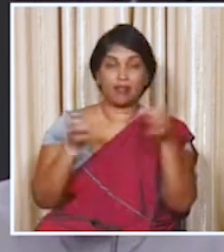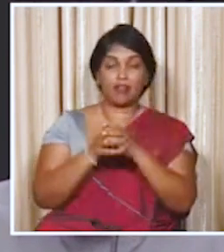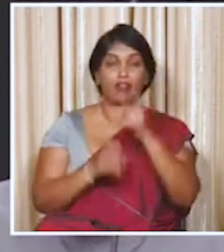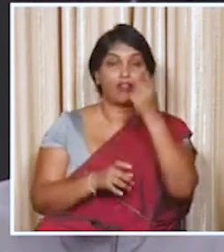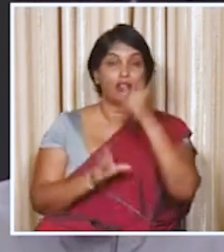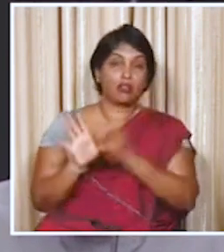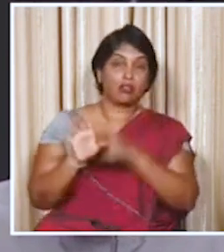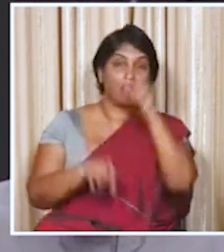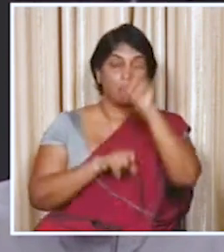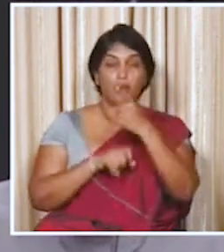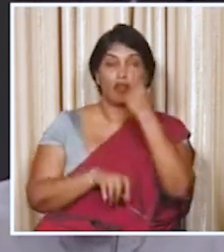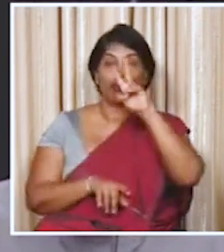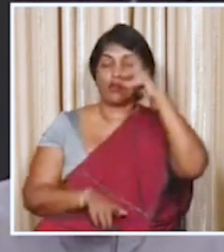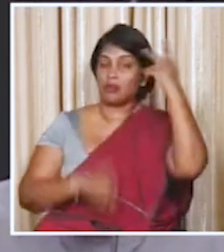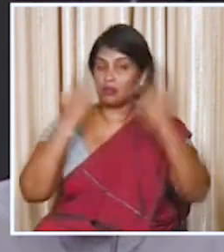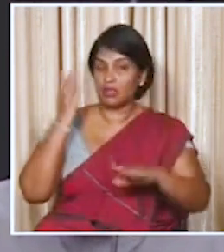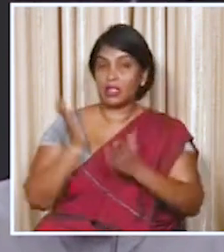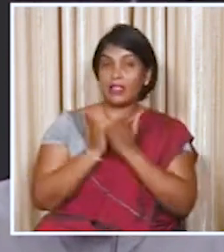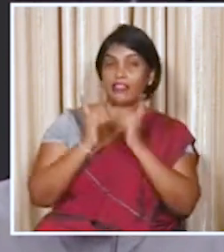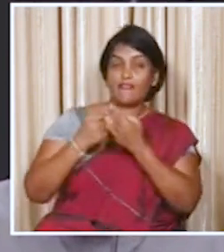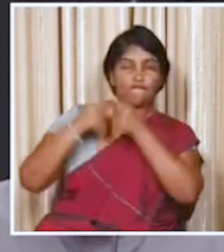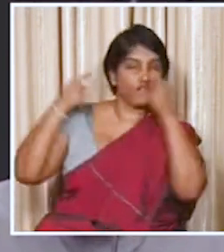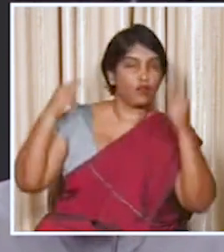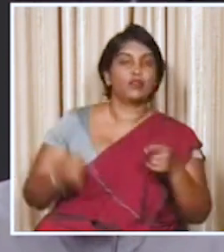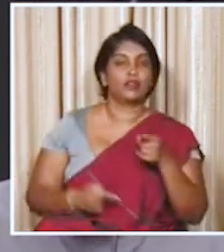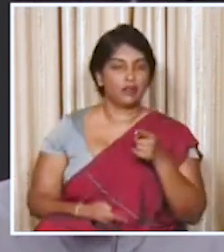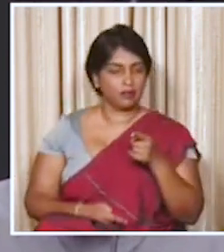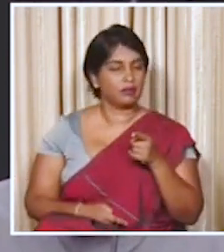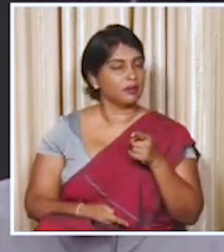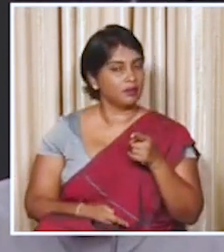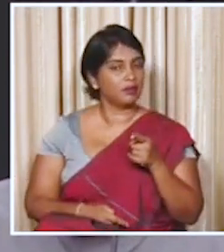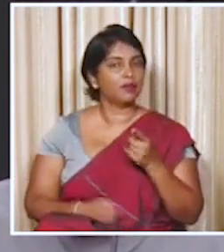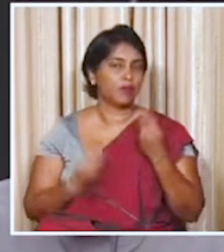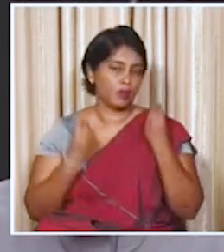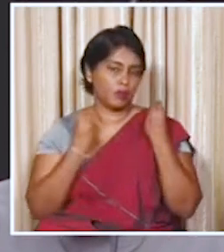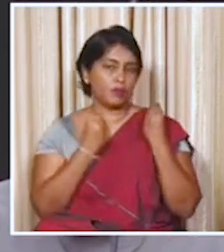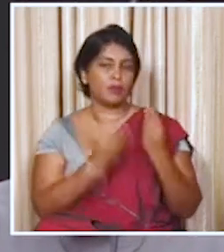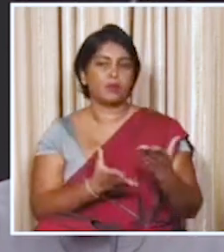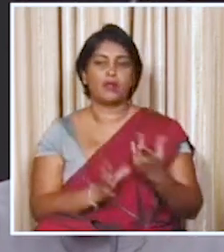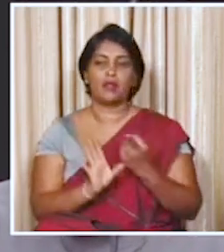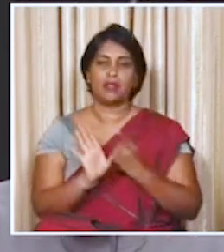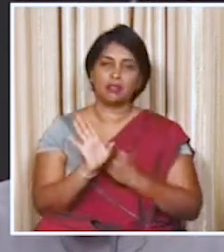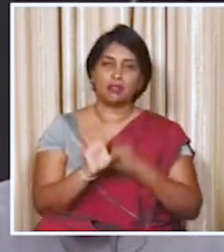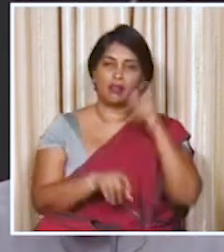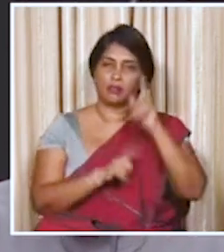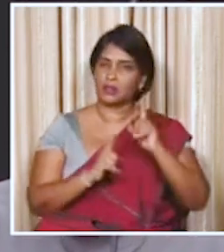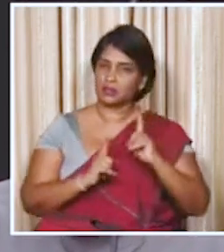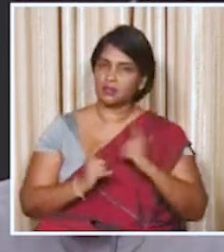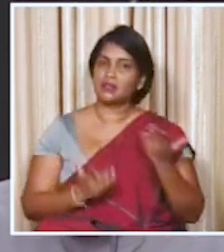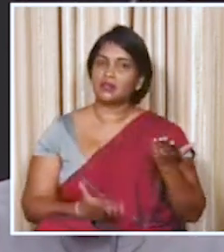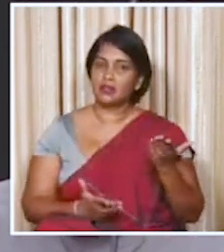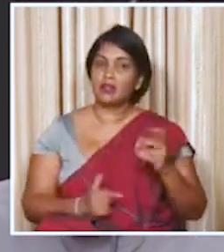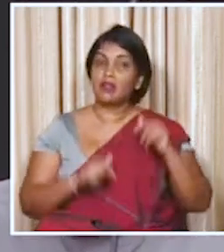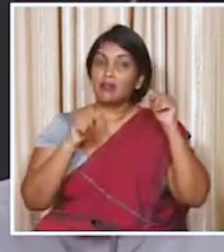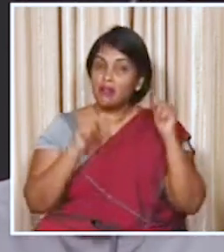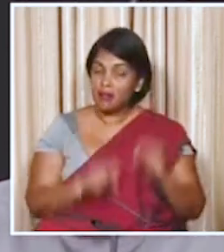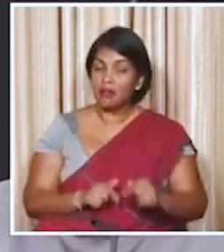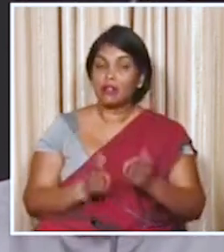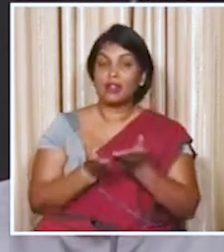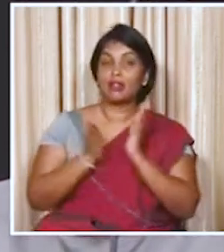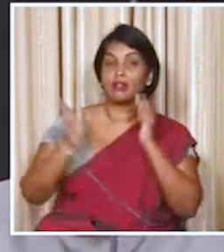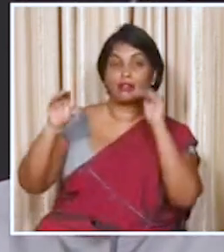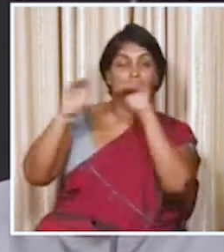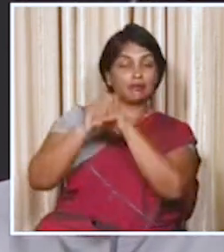12,000ක් ජීවිත පූජා කරා ඉන්දියාවට විරුද්ධව. අපරාධේ තරුණයන්ගේ ජීවිත. අද ඔබතුමීලා ගිහිල්ලා